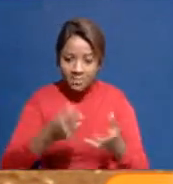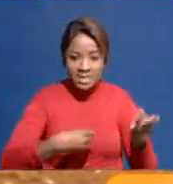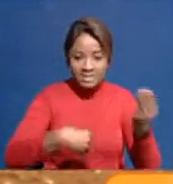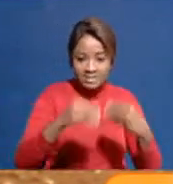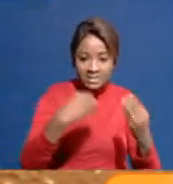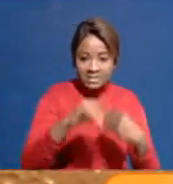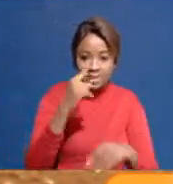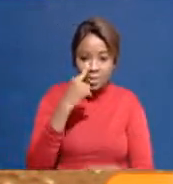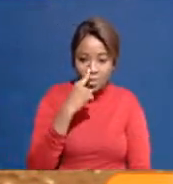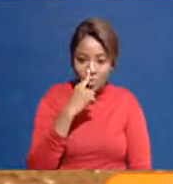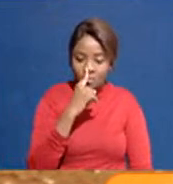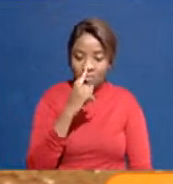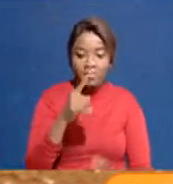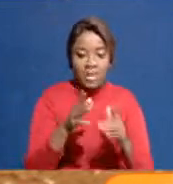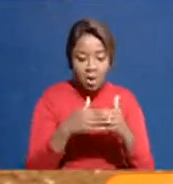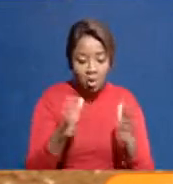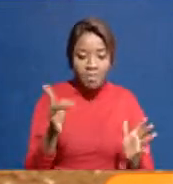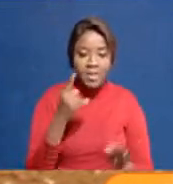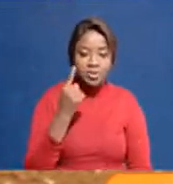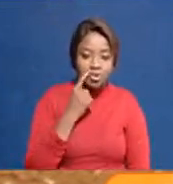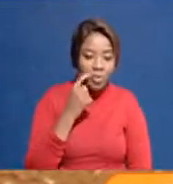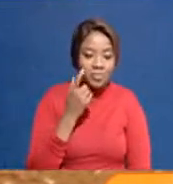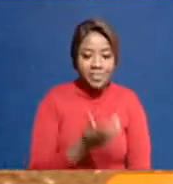nyumbani, na nikafungua kioski yangu